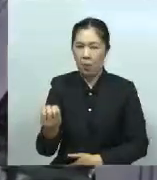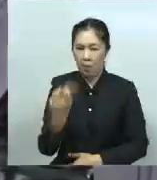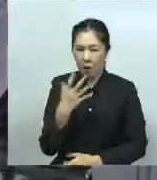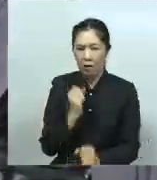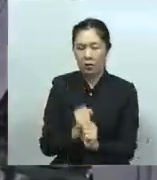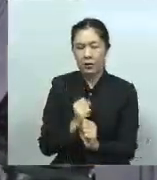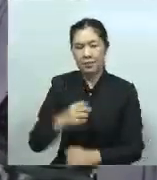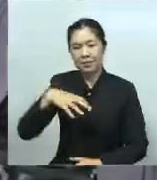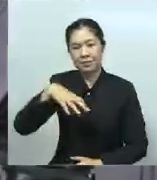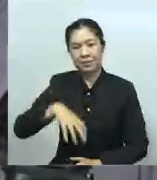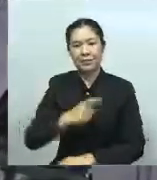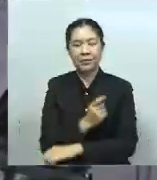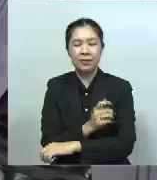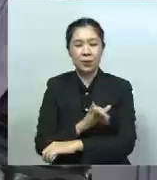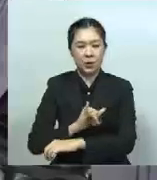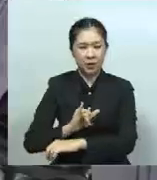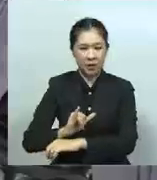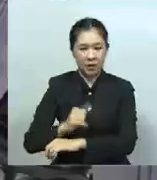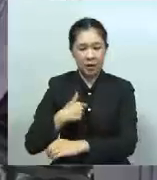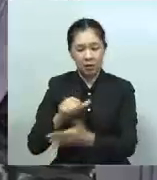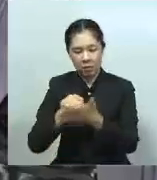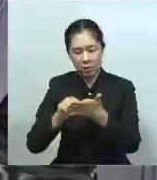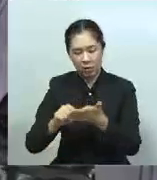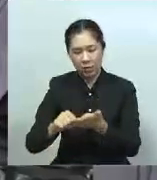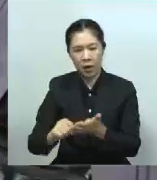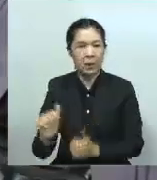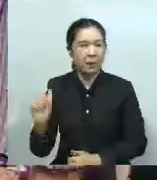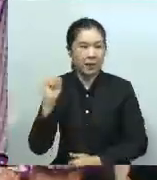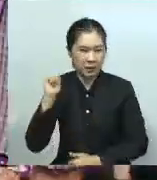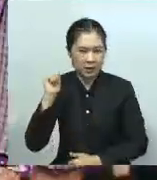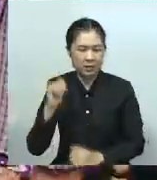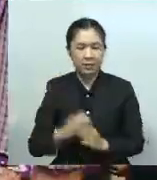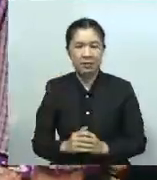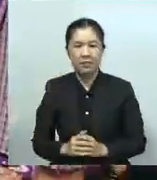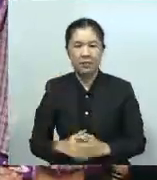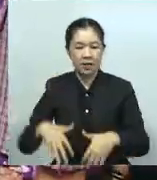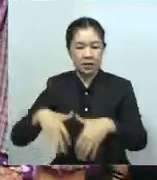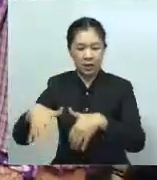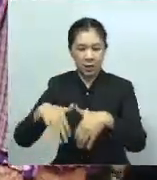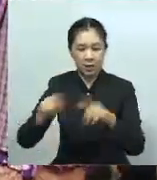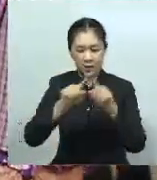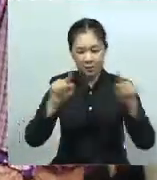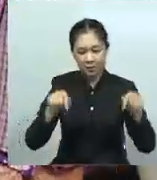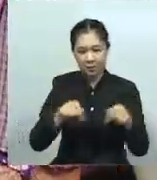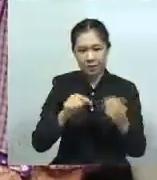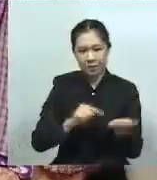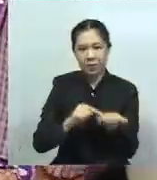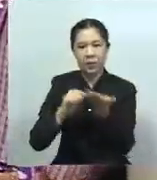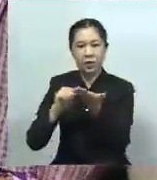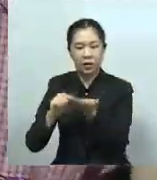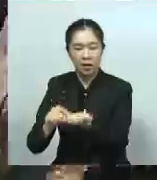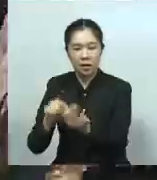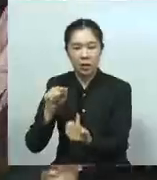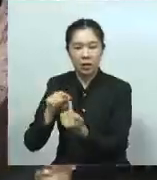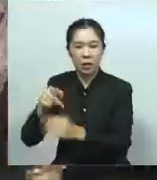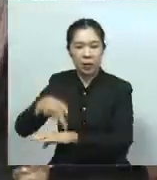ำนักงานอุทยานประวัติศาสตร์พระนครศรีอยุธยาปรับปรุงเสาให้เป็นเหมือนเดิมโดยชาวบ้านค่ะได้มีการยื่นหนังสือคำร้องคัดค้านการปรับปรุงต่อ